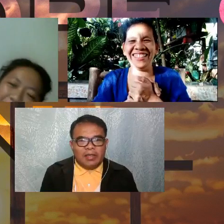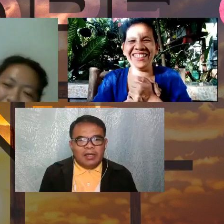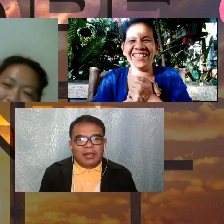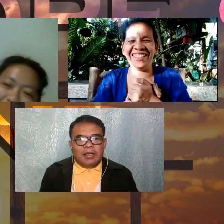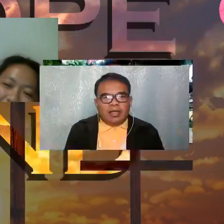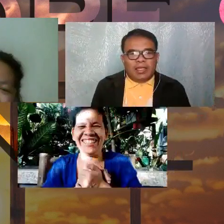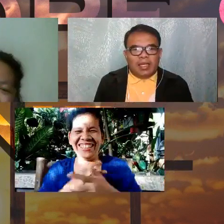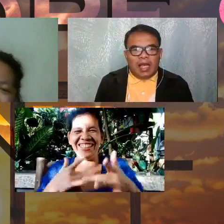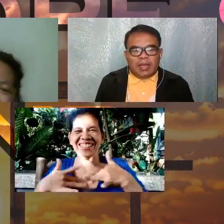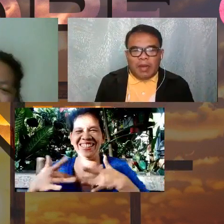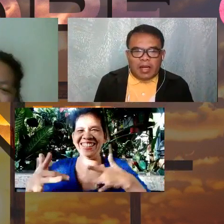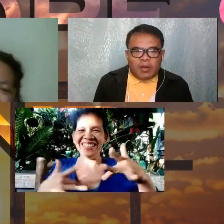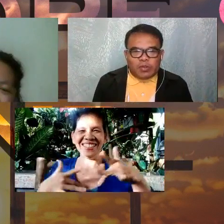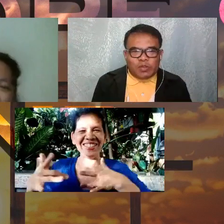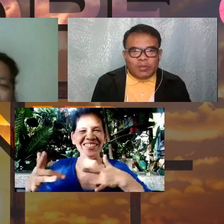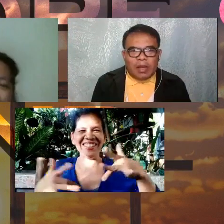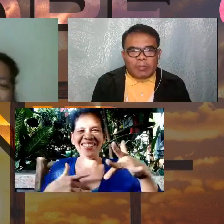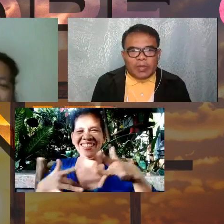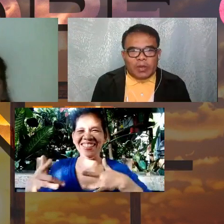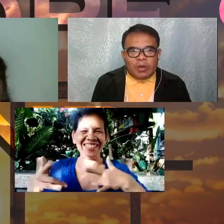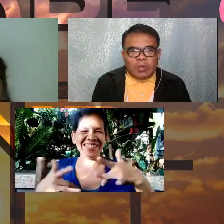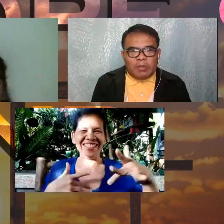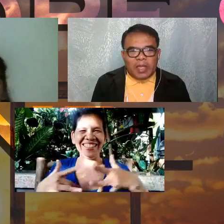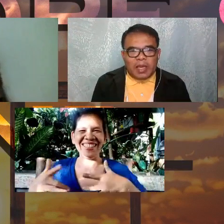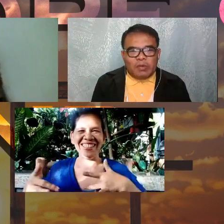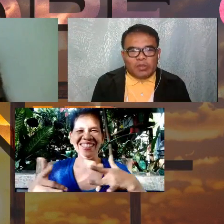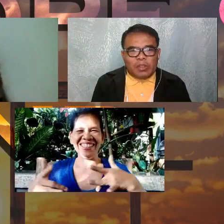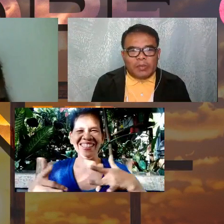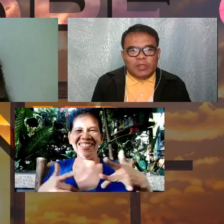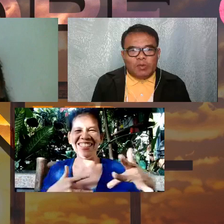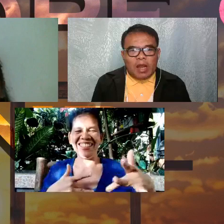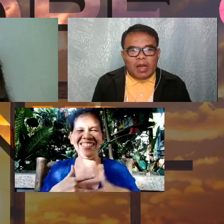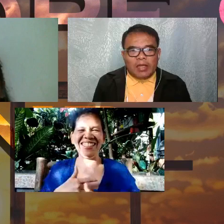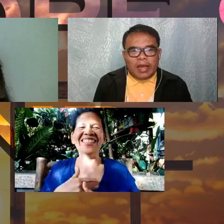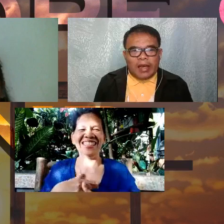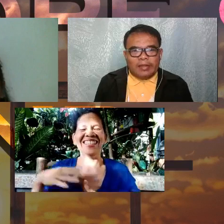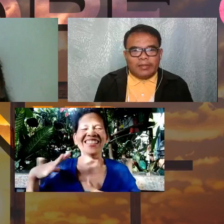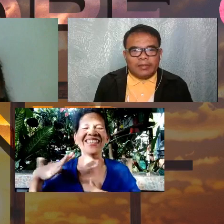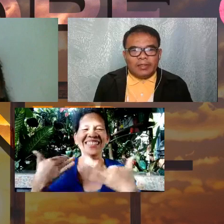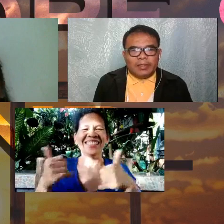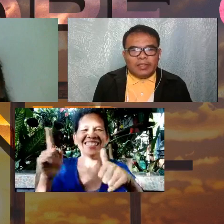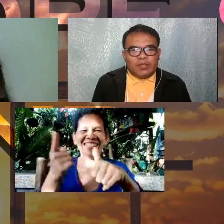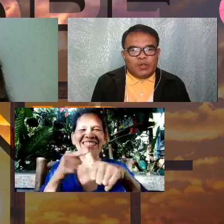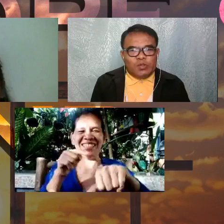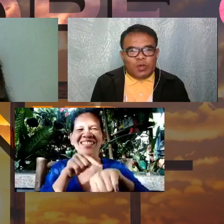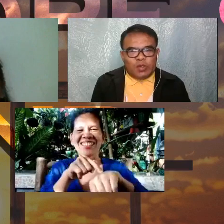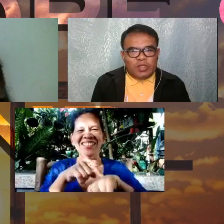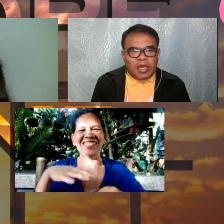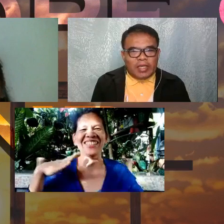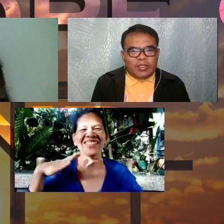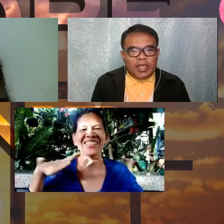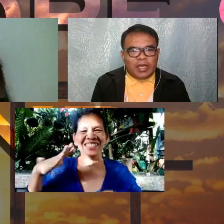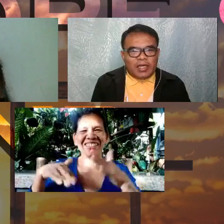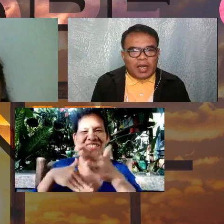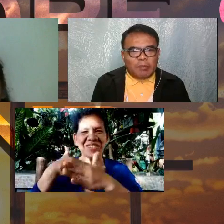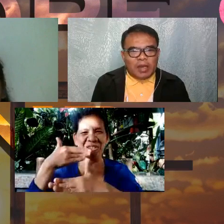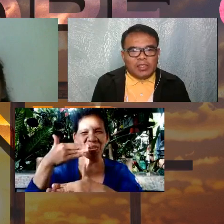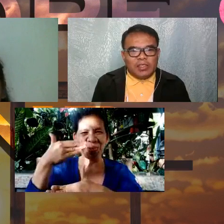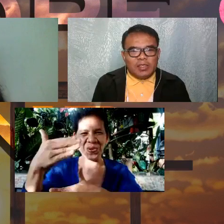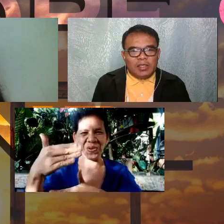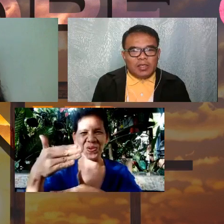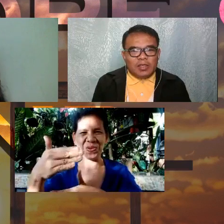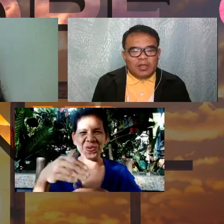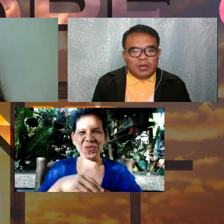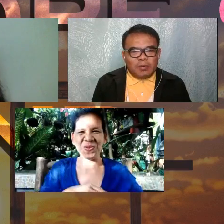kinakabahan. Kinakabahan ang gusto si Ma'am, pero bayan mo, sa pasimula lang yan. Sa susunod, ay tiyak na